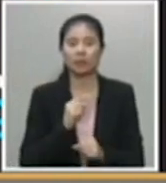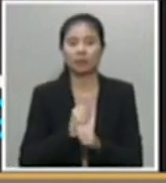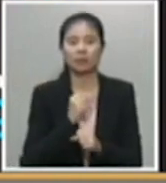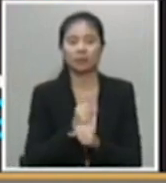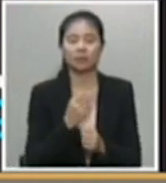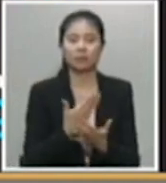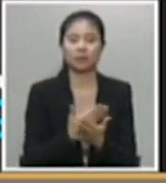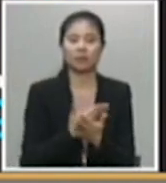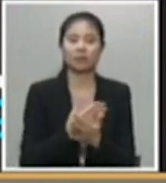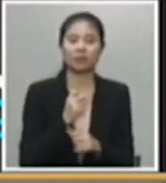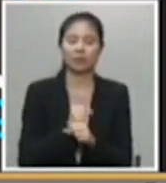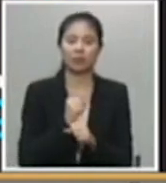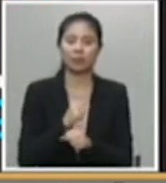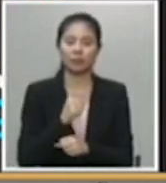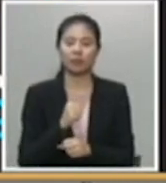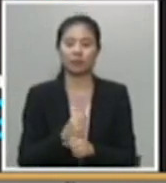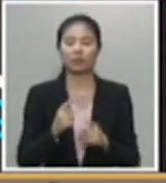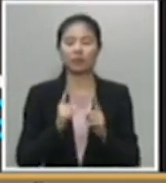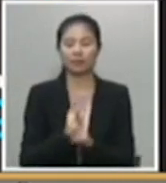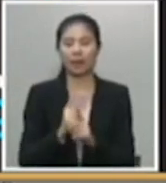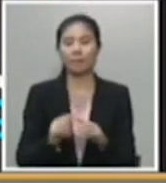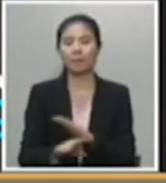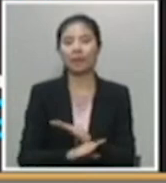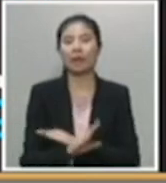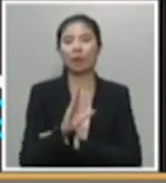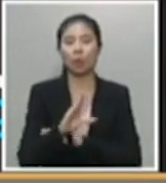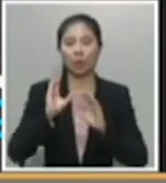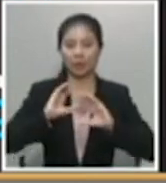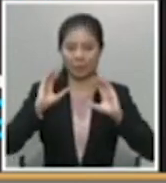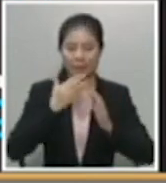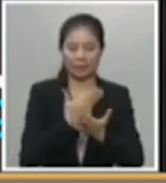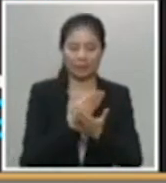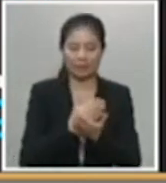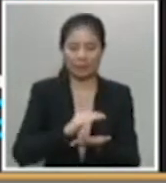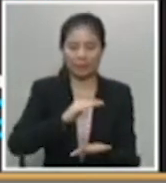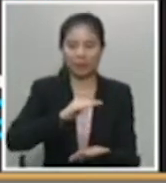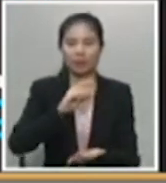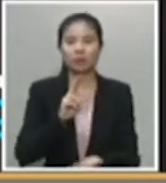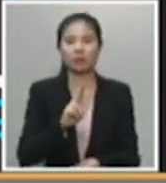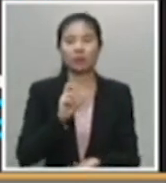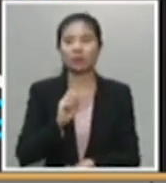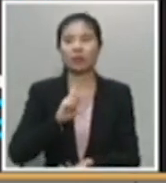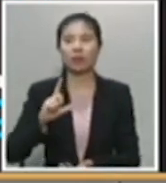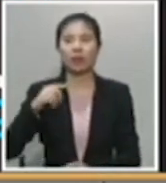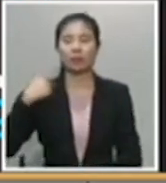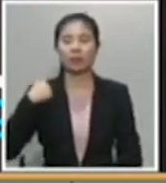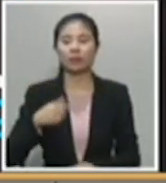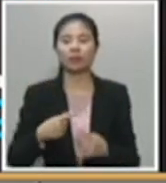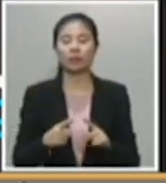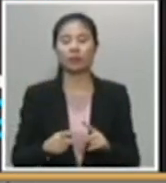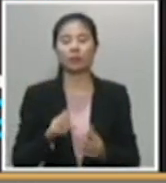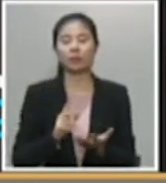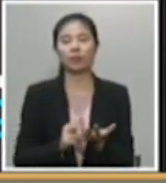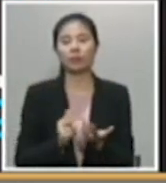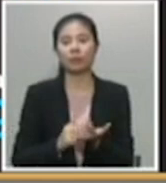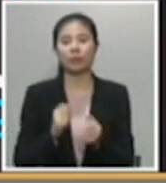ะเก็บได้ตามอัตราฐานรายได้ของรัฐบาลก็จะเพิ่มขึ้นได้เกือบ 200,000 ล้านบาทอันนี้ไม่นับรวมนะครับว่าเราอาจจ